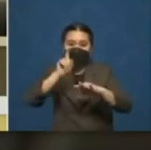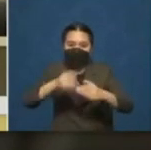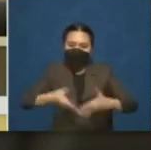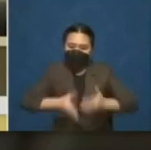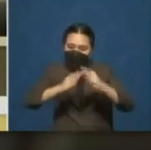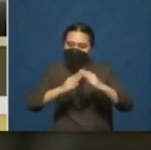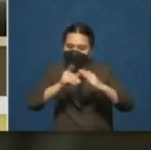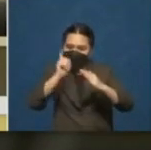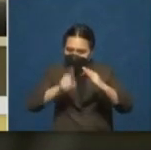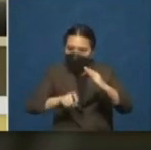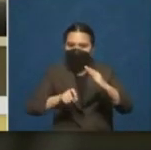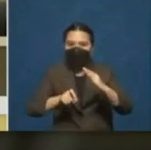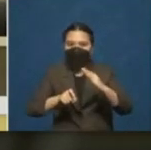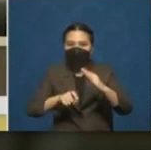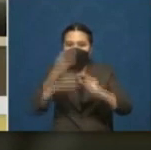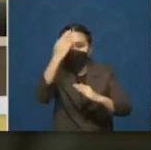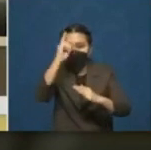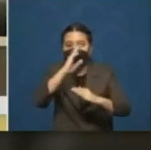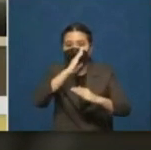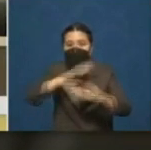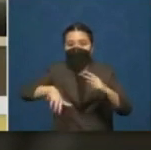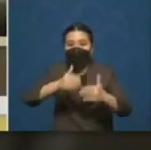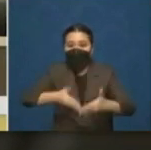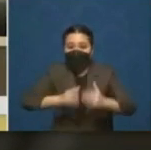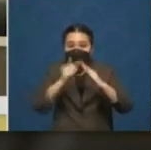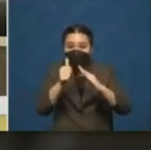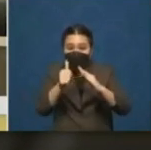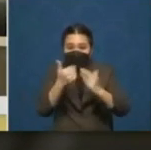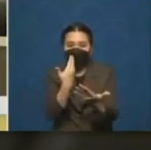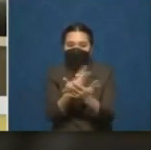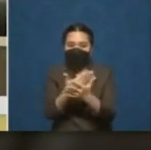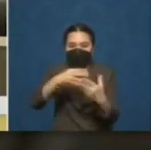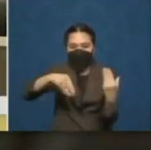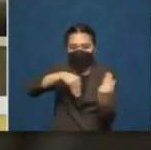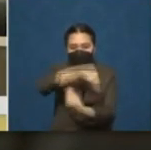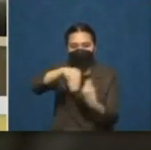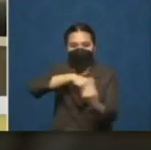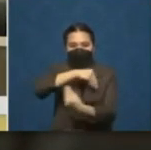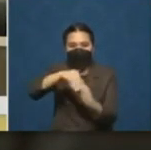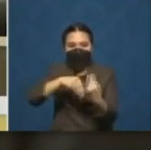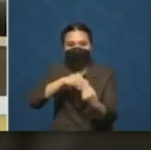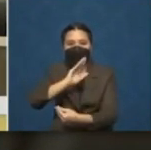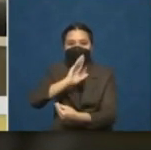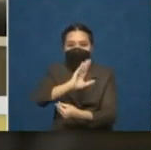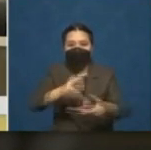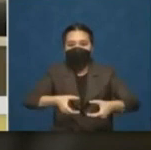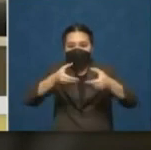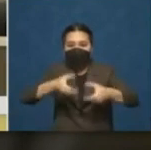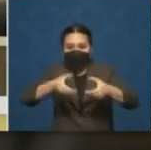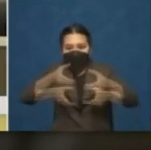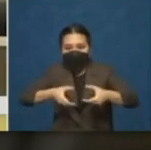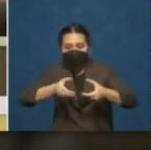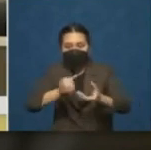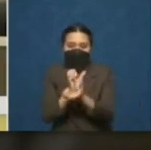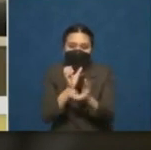บด้านลบนะประเทศที่เคยเปิดแล้วเขาเลิกเพราะมีผลกระทบทางสังคมเยอะกว่ามีท่านจะไปดูไ